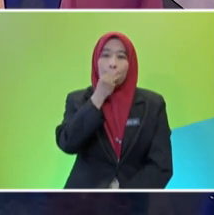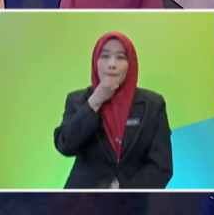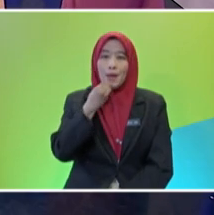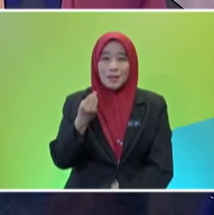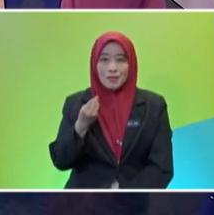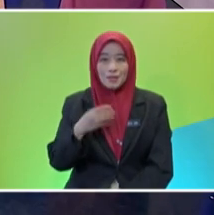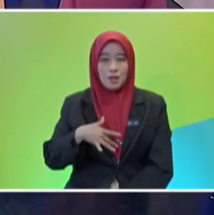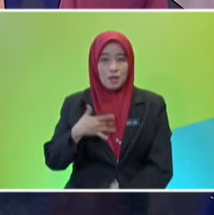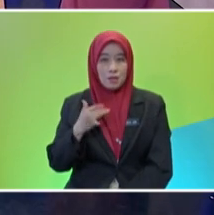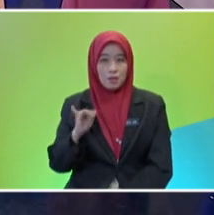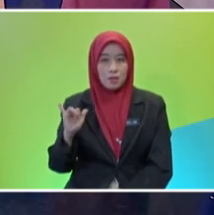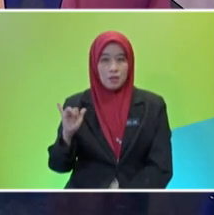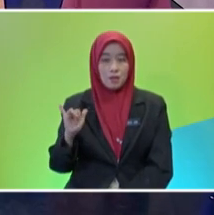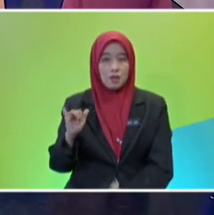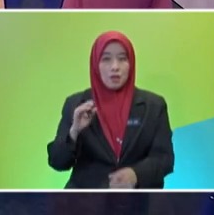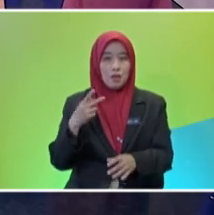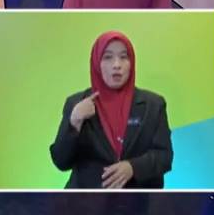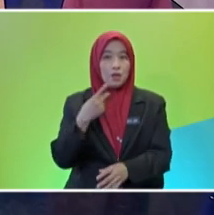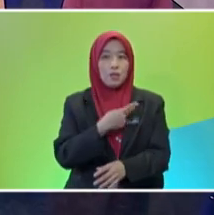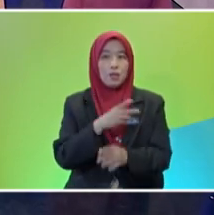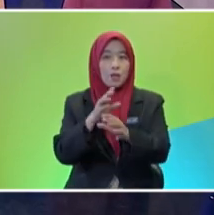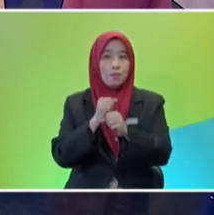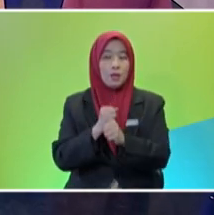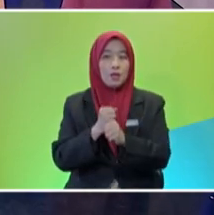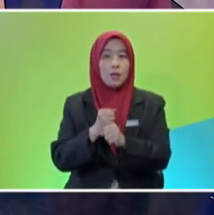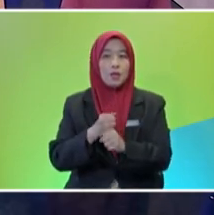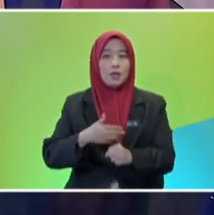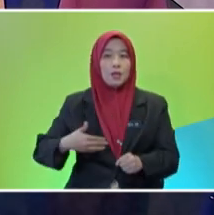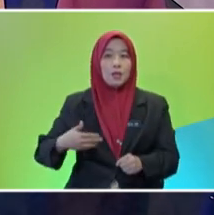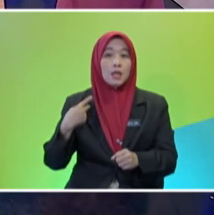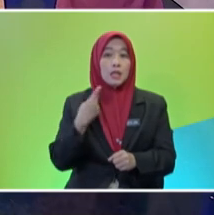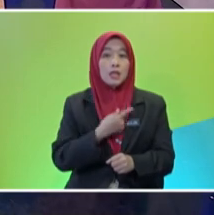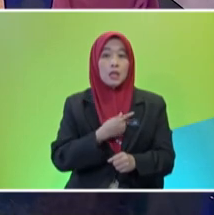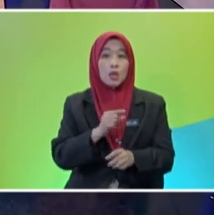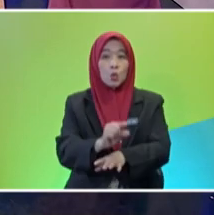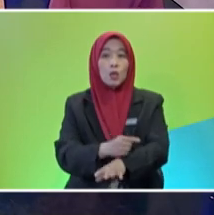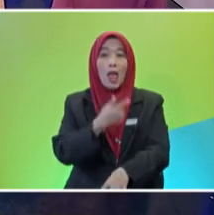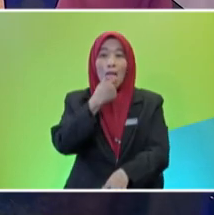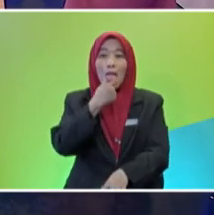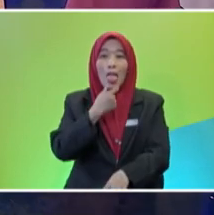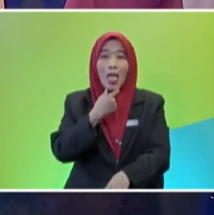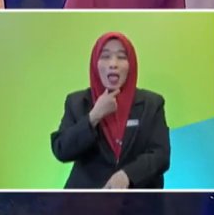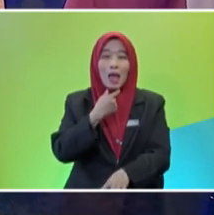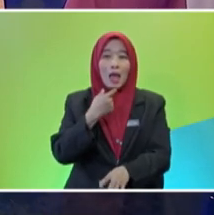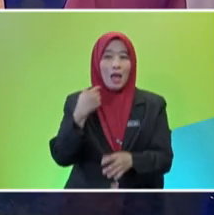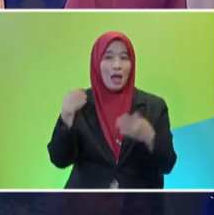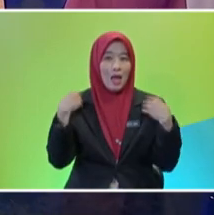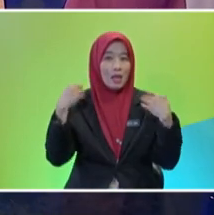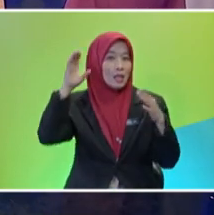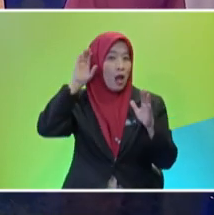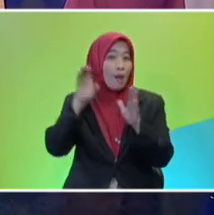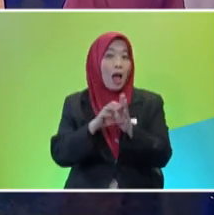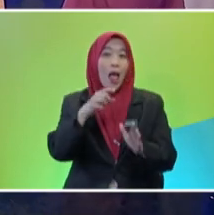untuk kita dapatkan deria rasa ni, kita menggunakan lidah. Lidah. Cuba cari lidah. Ini gambar lidahnya.